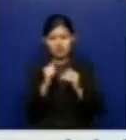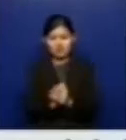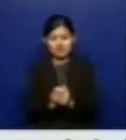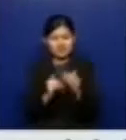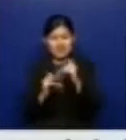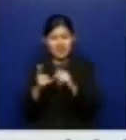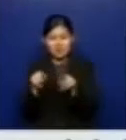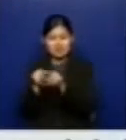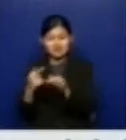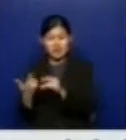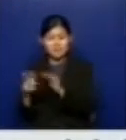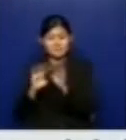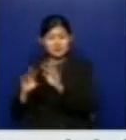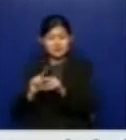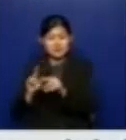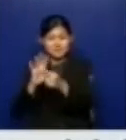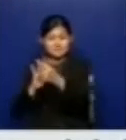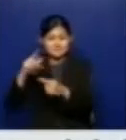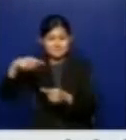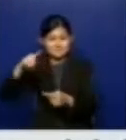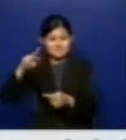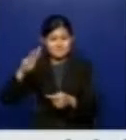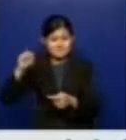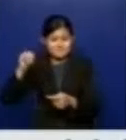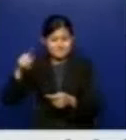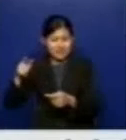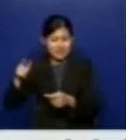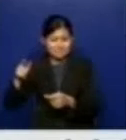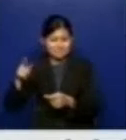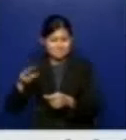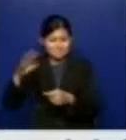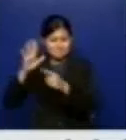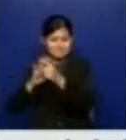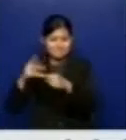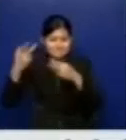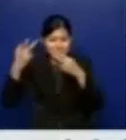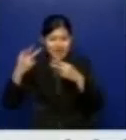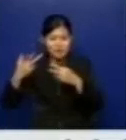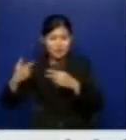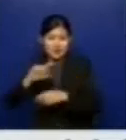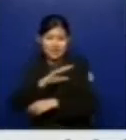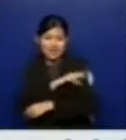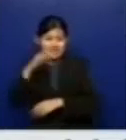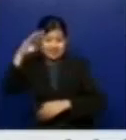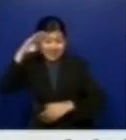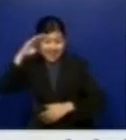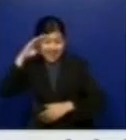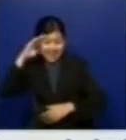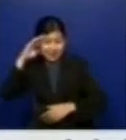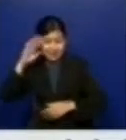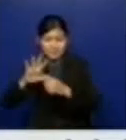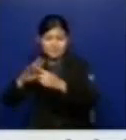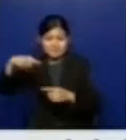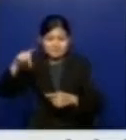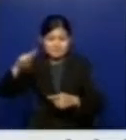ท์เลยมันคนละอย่างกันท่านเทียบกับท่านพลเอกเปรมไม่ได้เลยท่านเป็นนายก